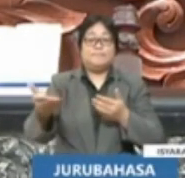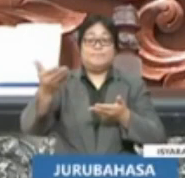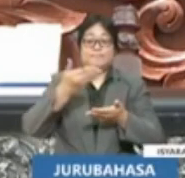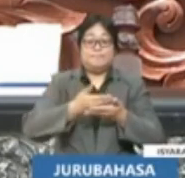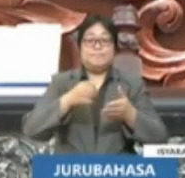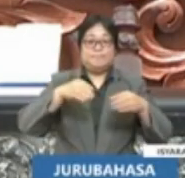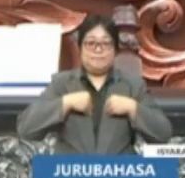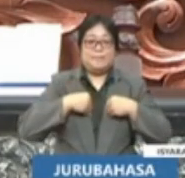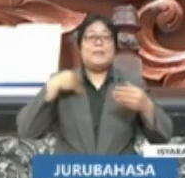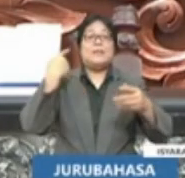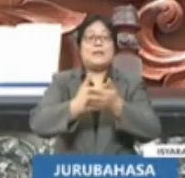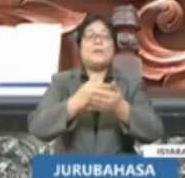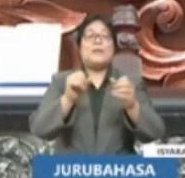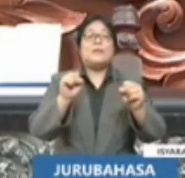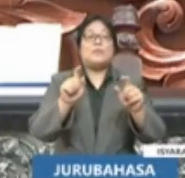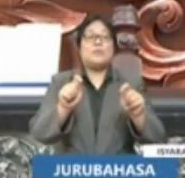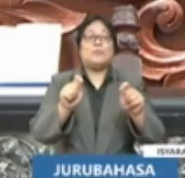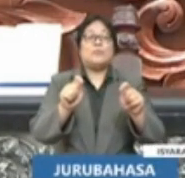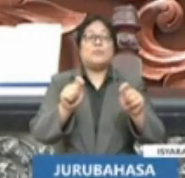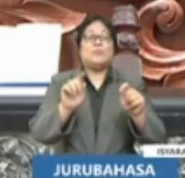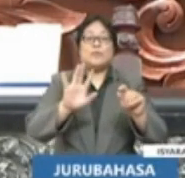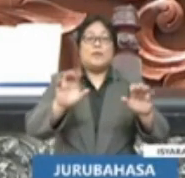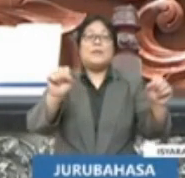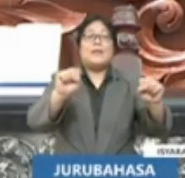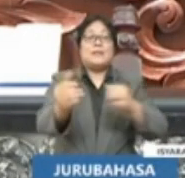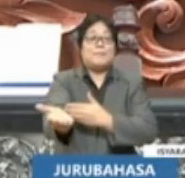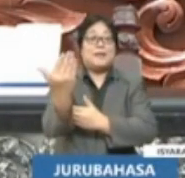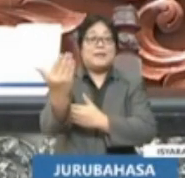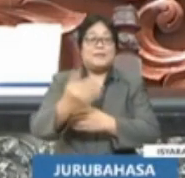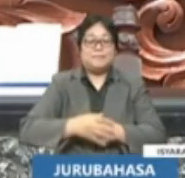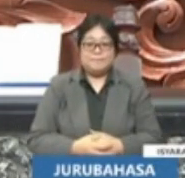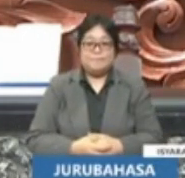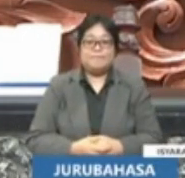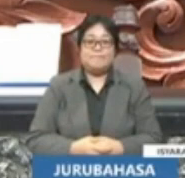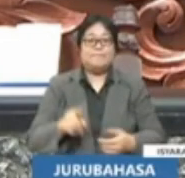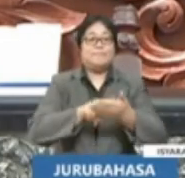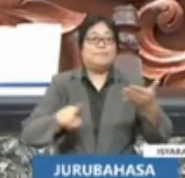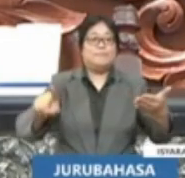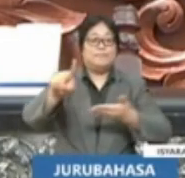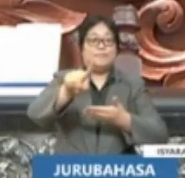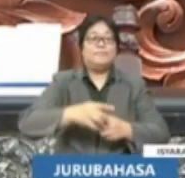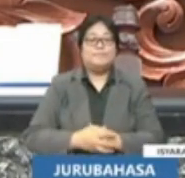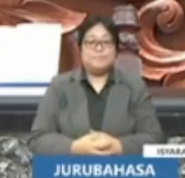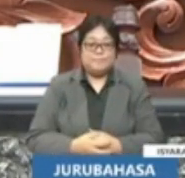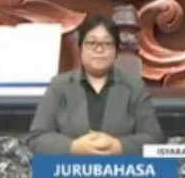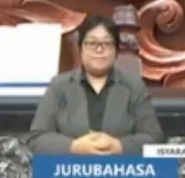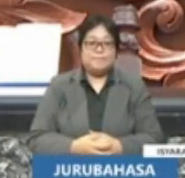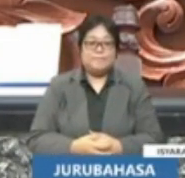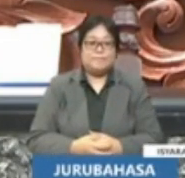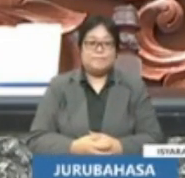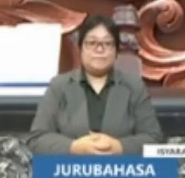permohonan tersebut sehingga Sabtu pagi, sehingga Selasa pagi minggu depan. Jadi